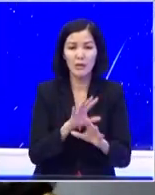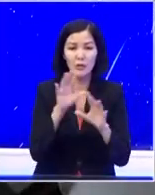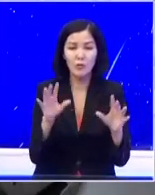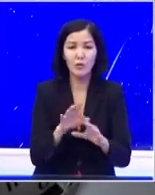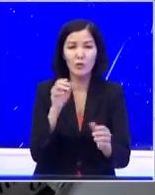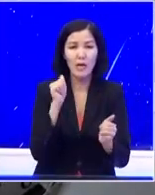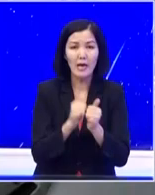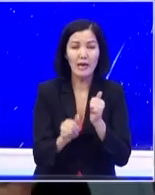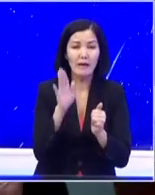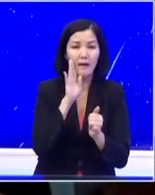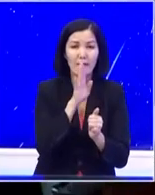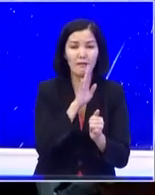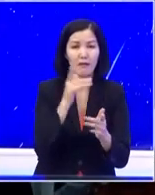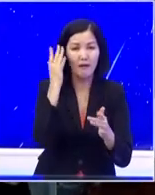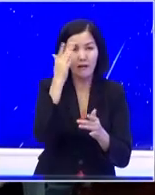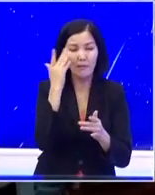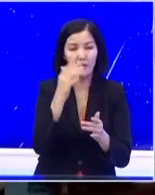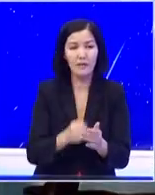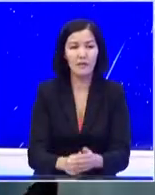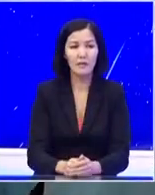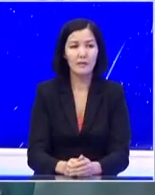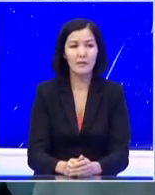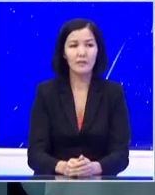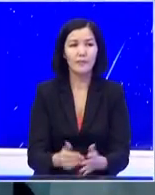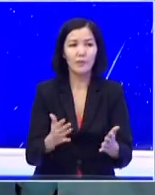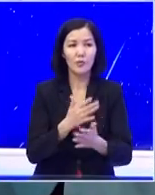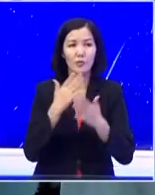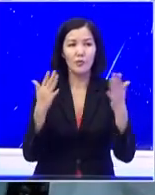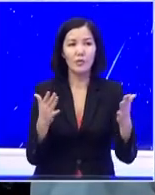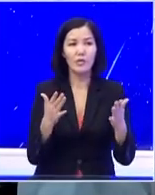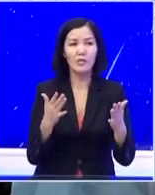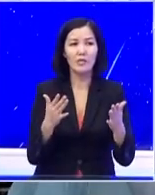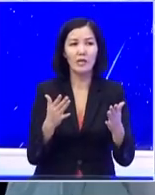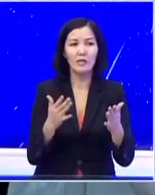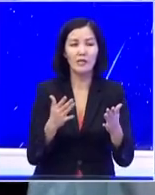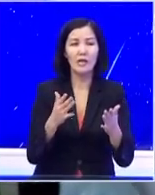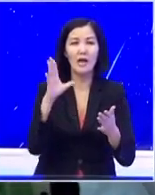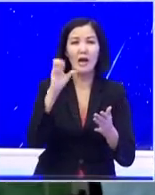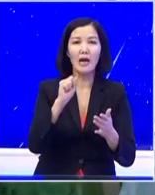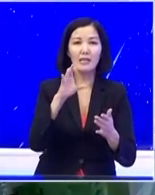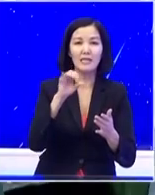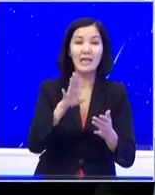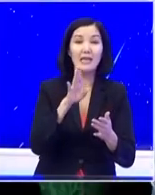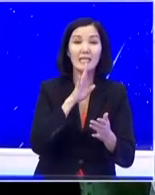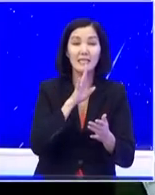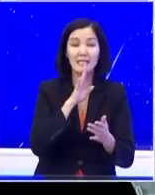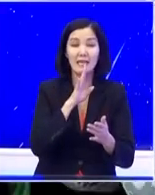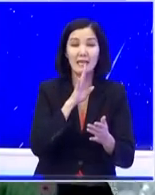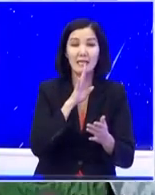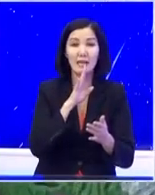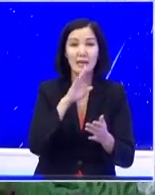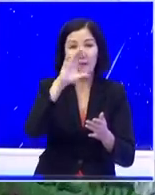әрбір ананың арманы. Үлкен асылымыз, үлкен піл сияқты денсаулығы мықты болсын, үлкен азамат